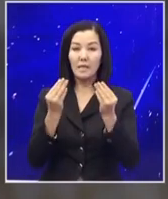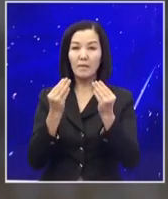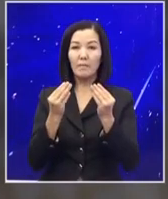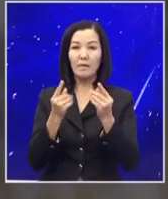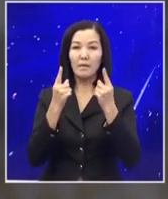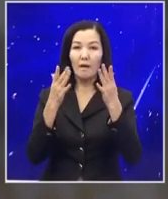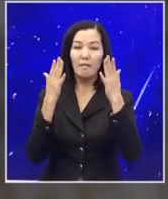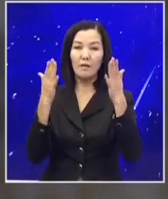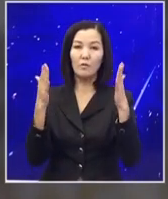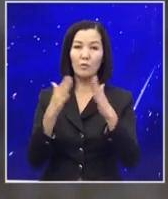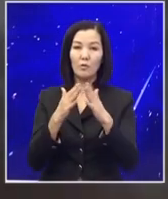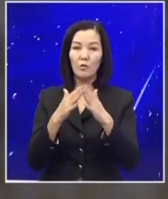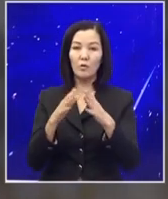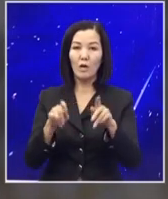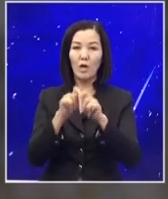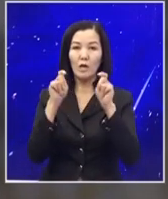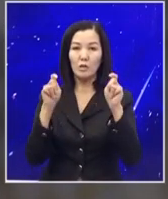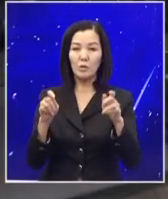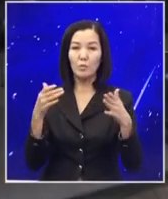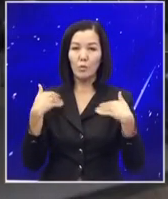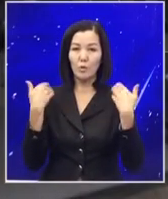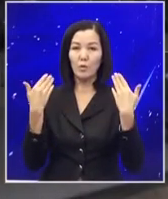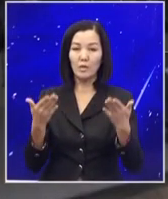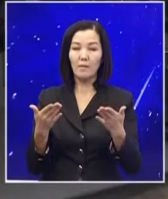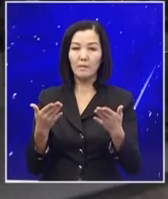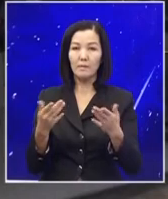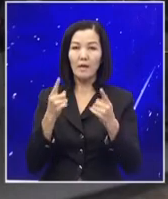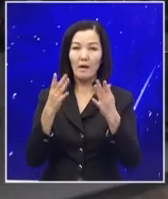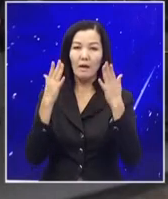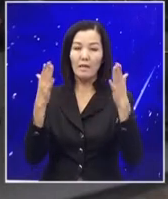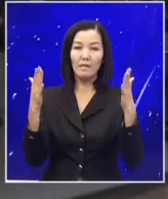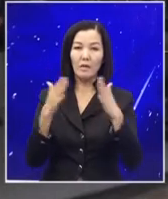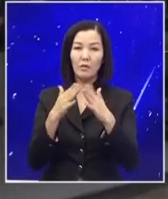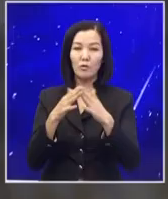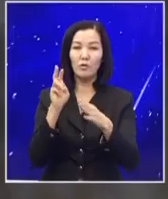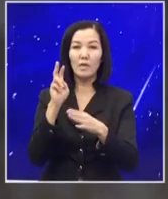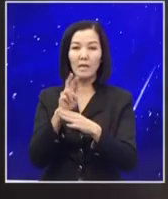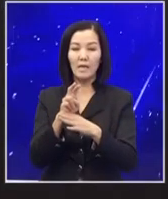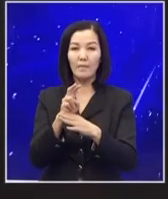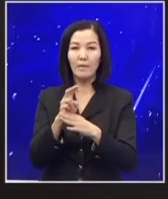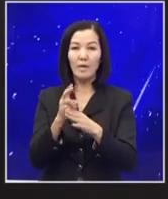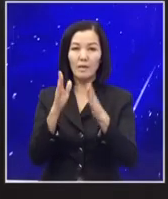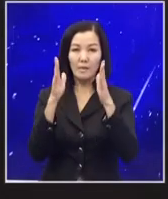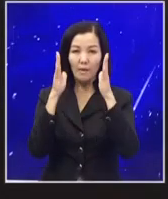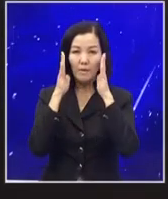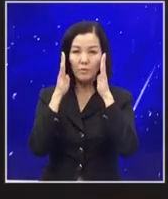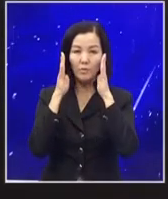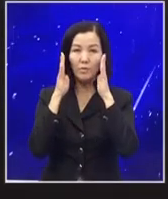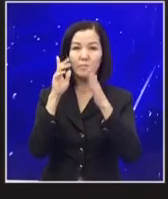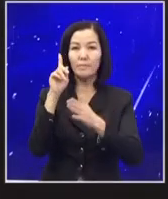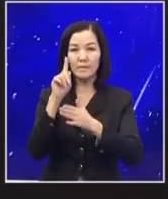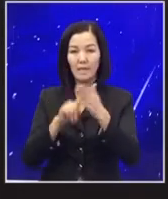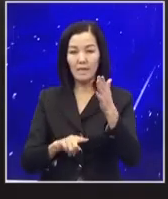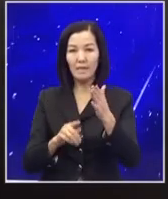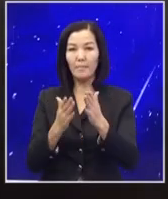үйінің сауабын өздеріңізге Алла нәсіп етсін. Осы Алла Тағаланың үйіне келіп, тәубе етіп, Аллаға шүкір